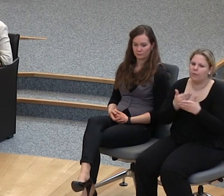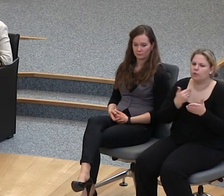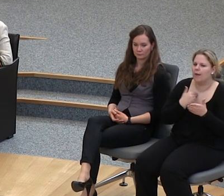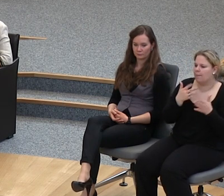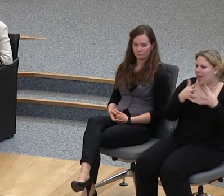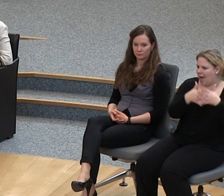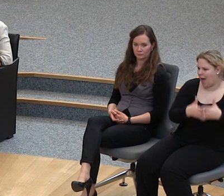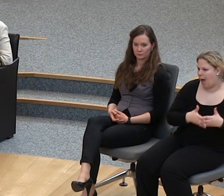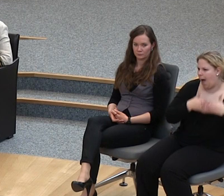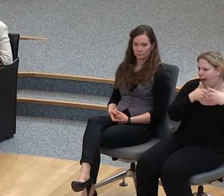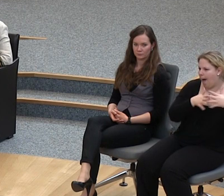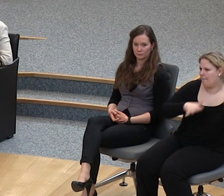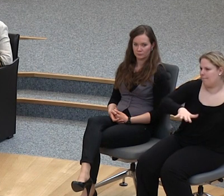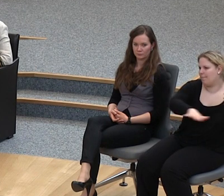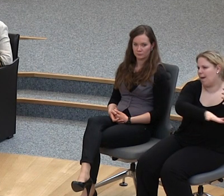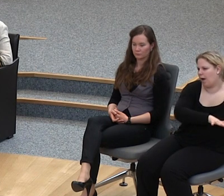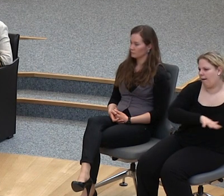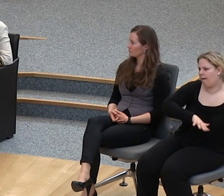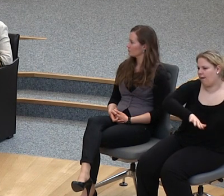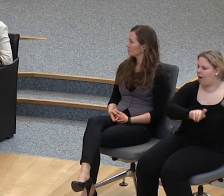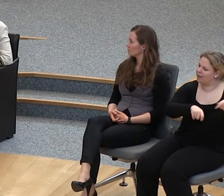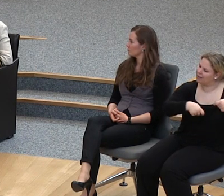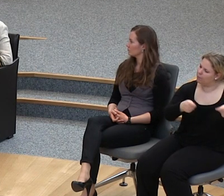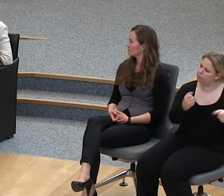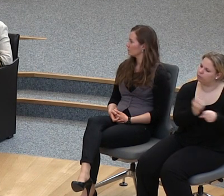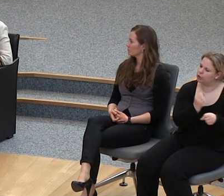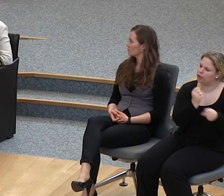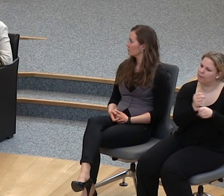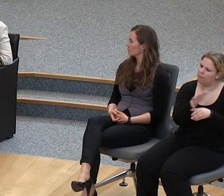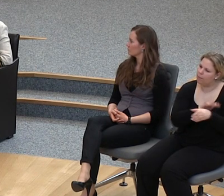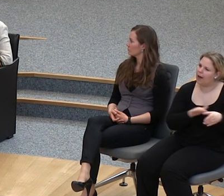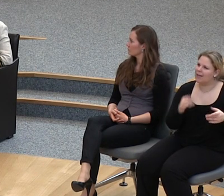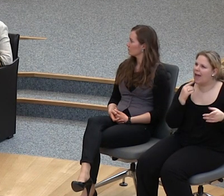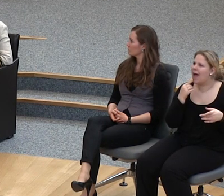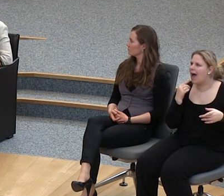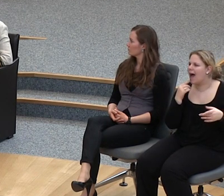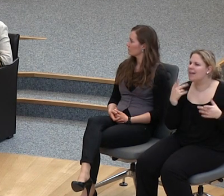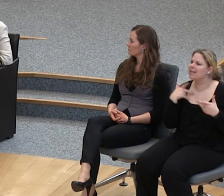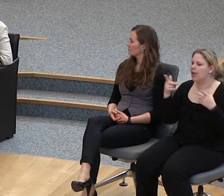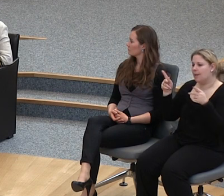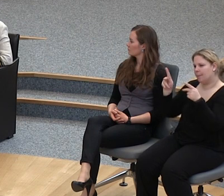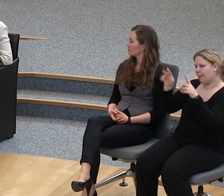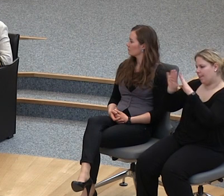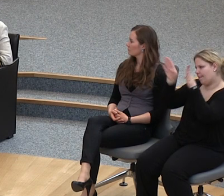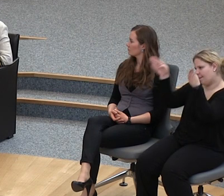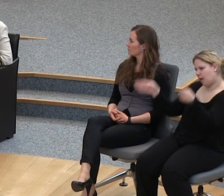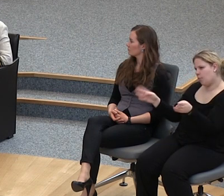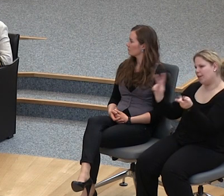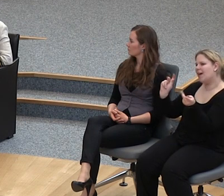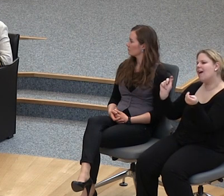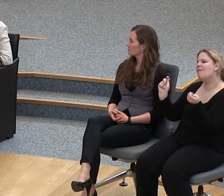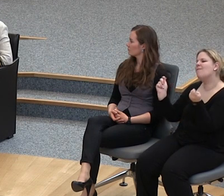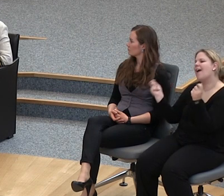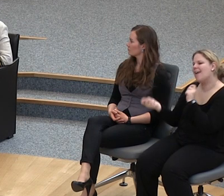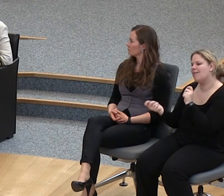dafür, reasonable accommodation, das heißt eine zumutbare Veränderung vorzunehmen, um mehr